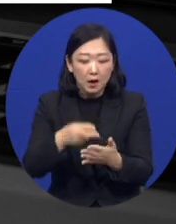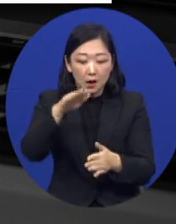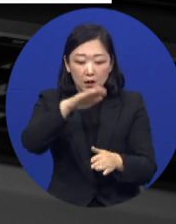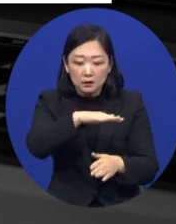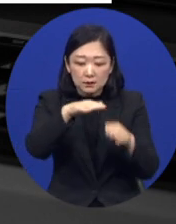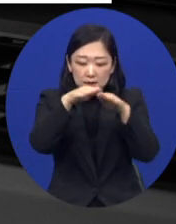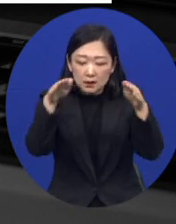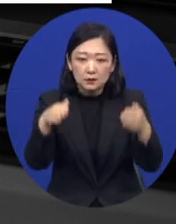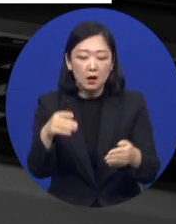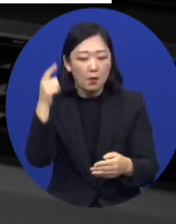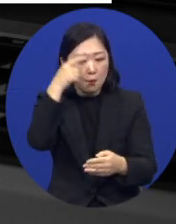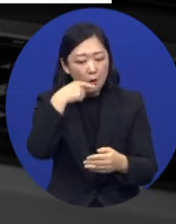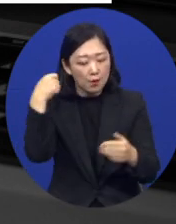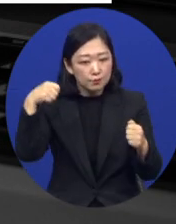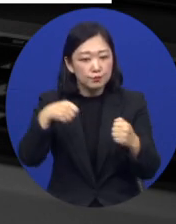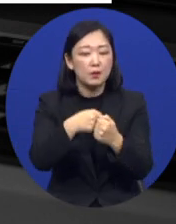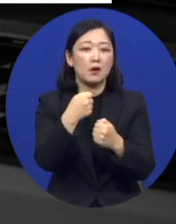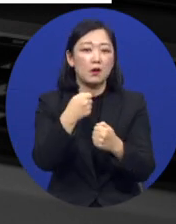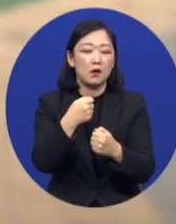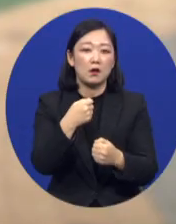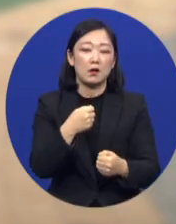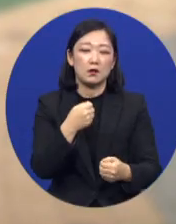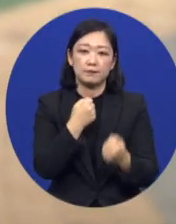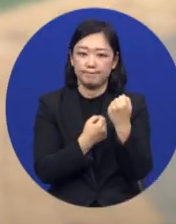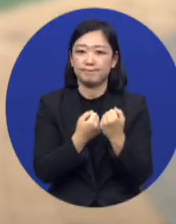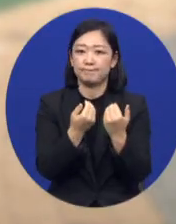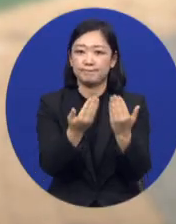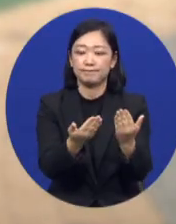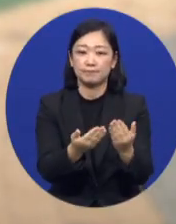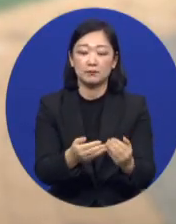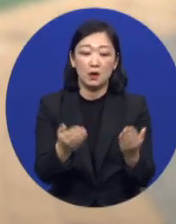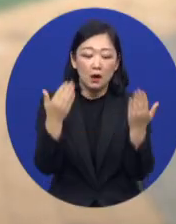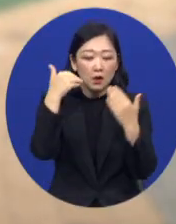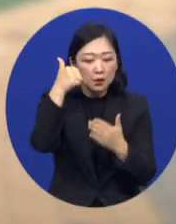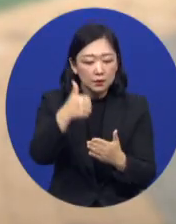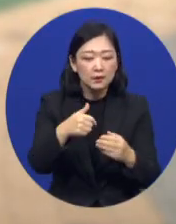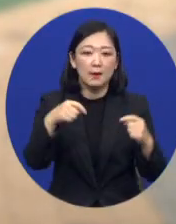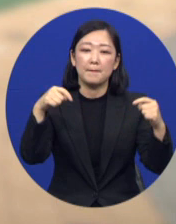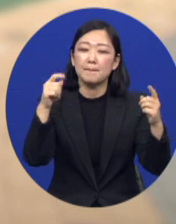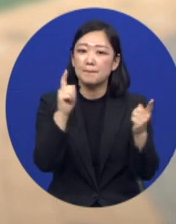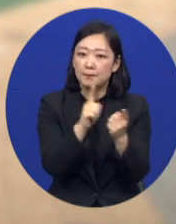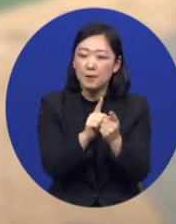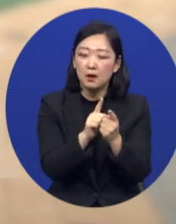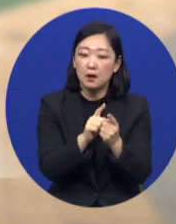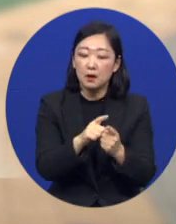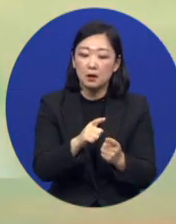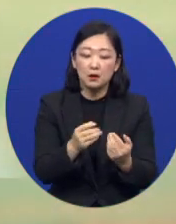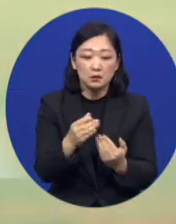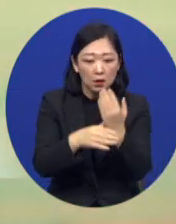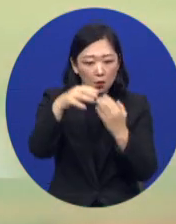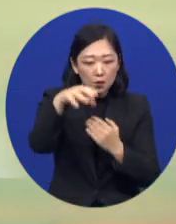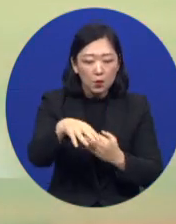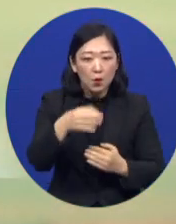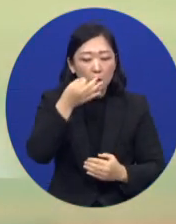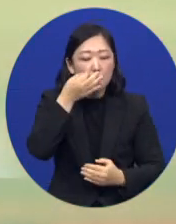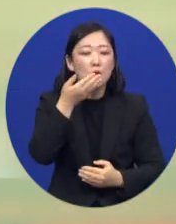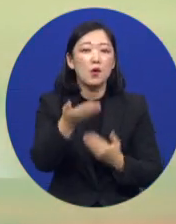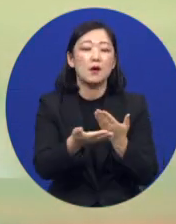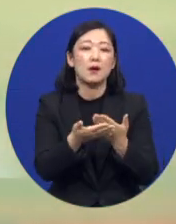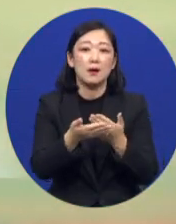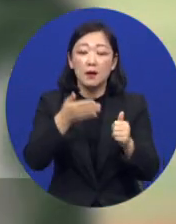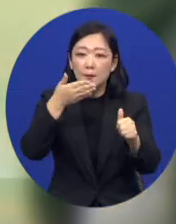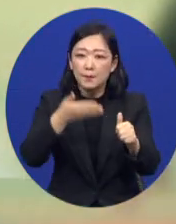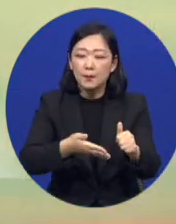책상에 머리를 부딪혔다고 설명했습니다. 학교장을 면담하고 사고 장소를 볼 수 있게 해달라는 장 씨의 요청에